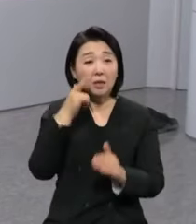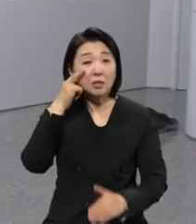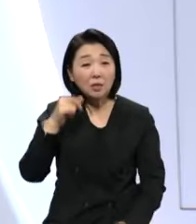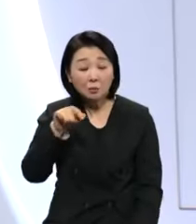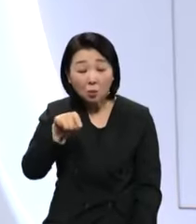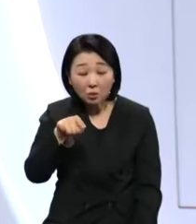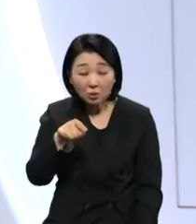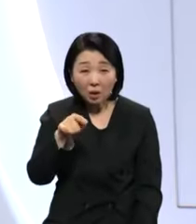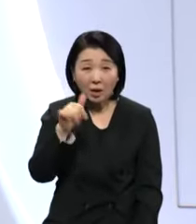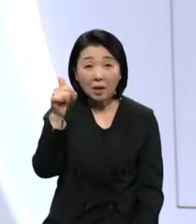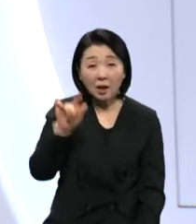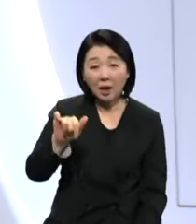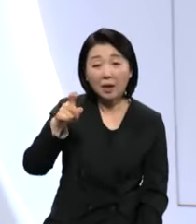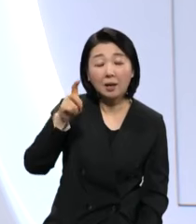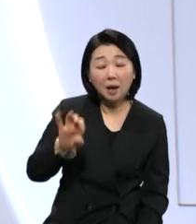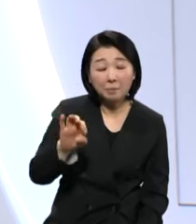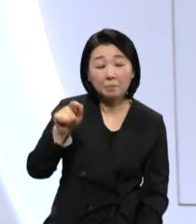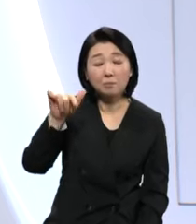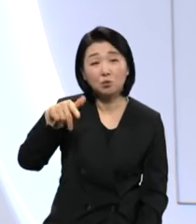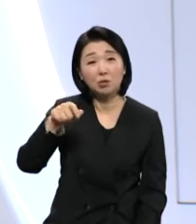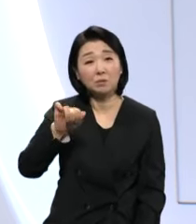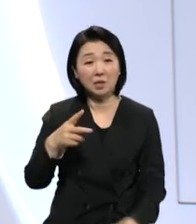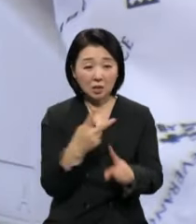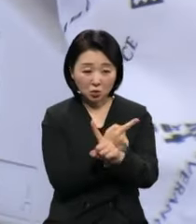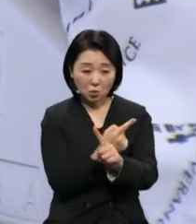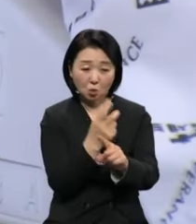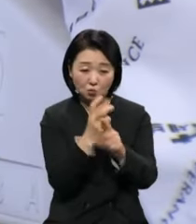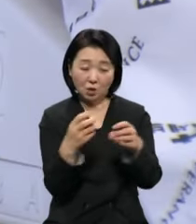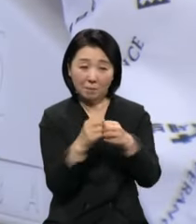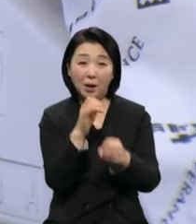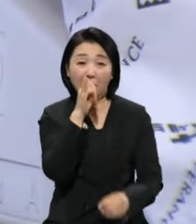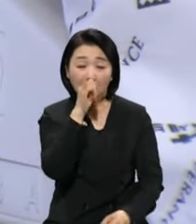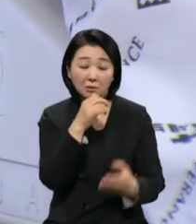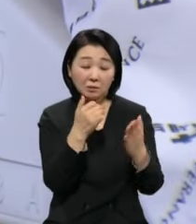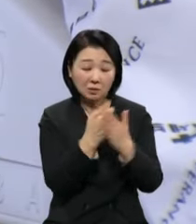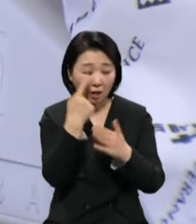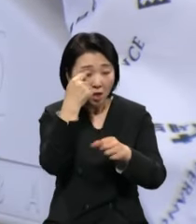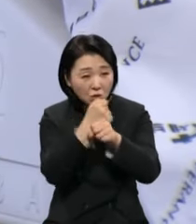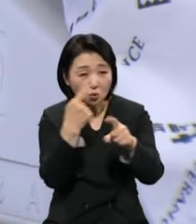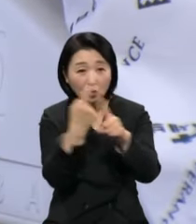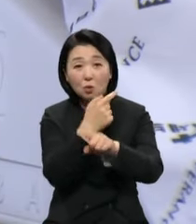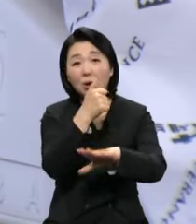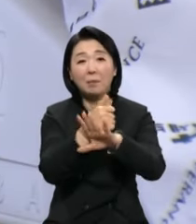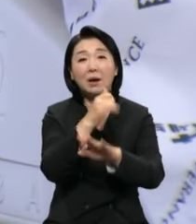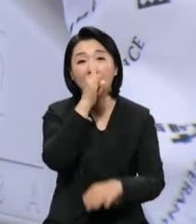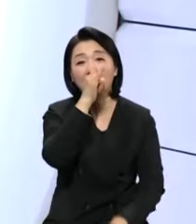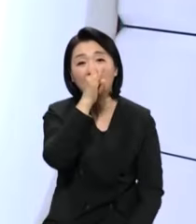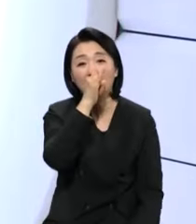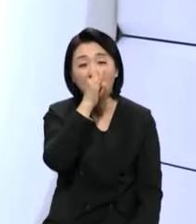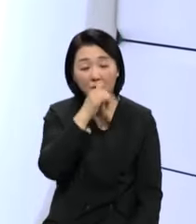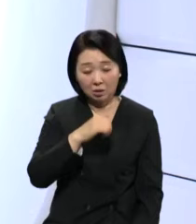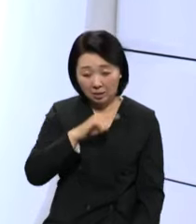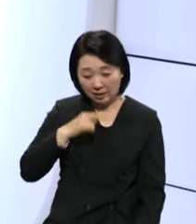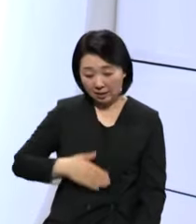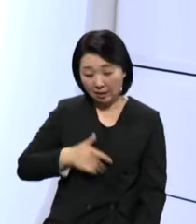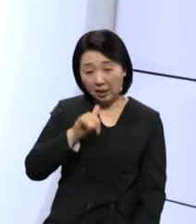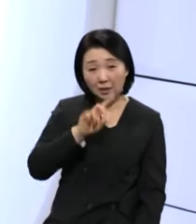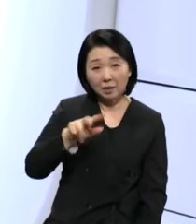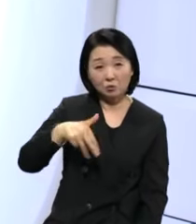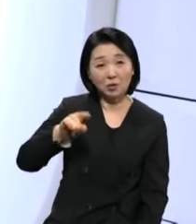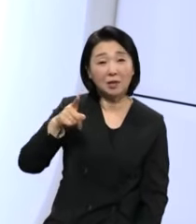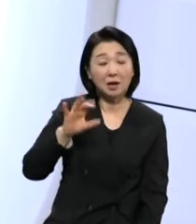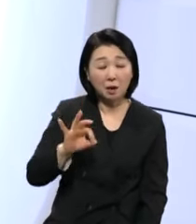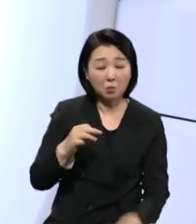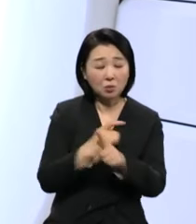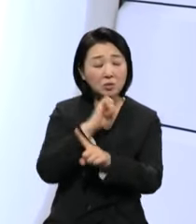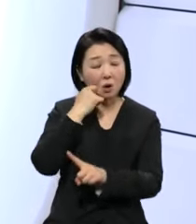치료를 병행할 경우 재발 확률을 크게 낮춘다는 연구 결과가 있습니다. 이번 달부터는 간암과 췌장암 등 난치성 암도